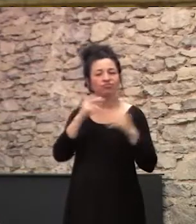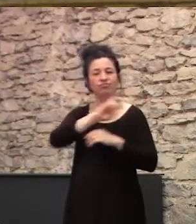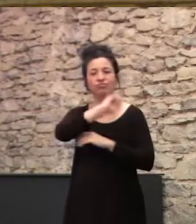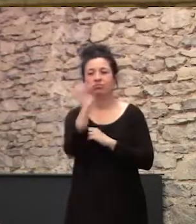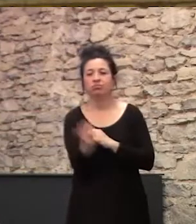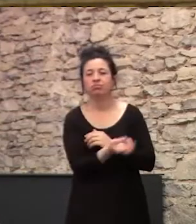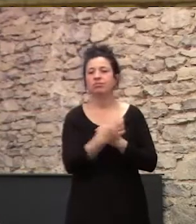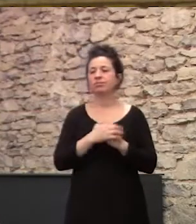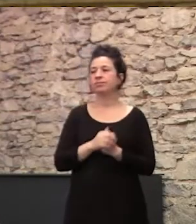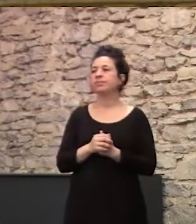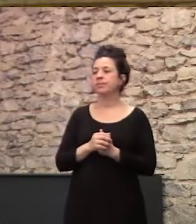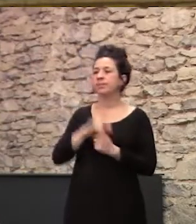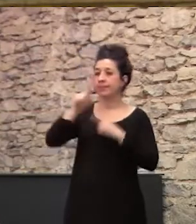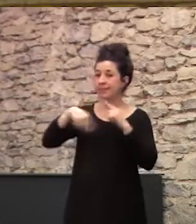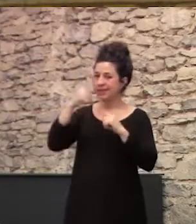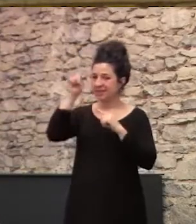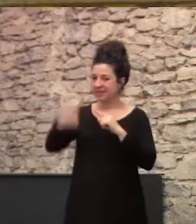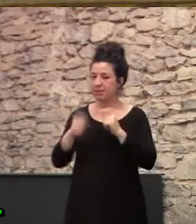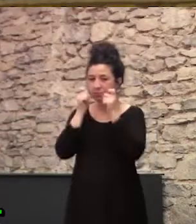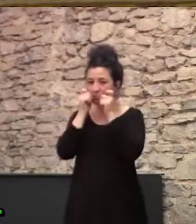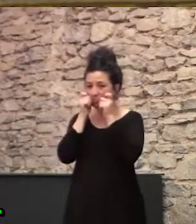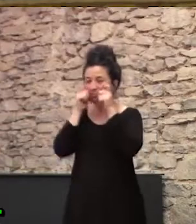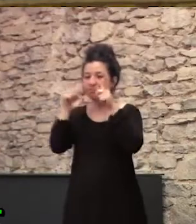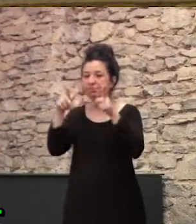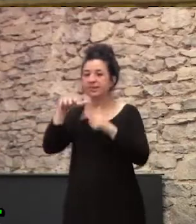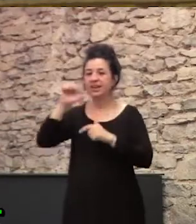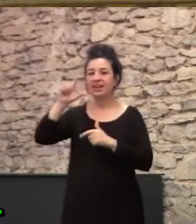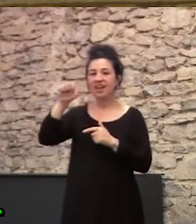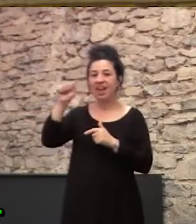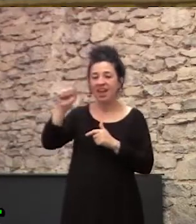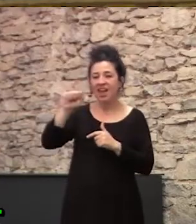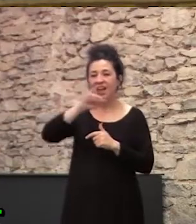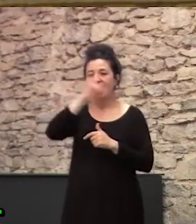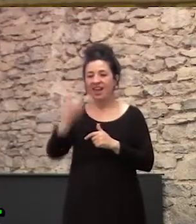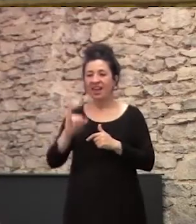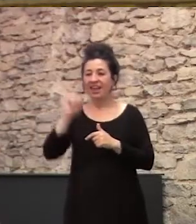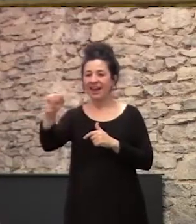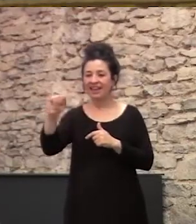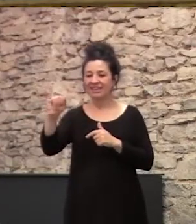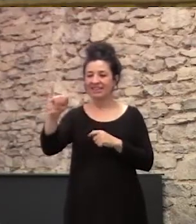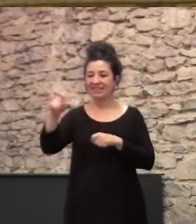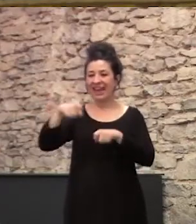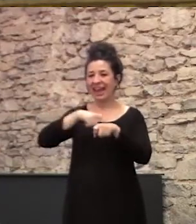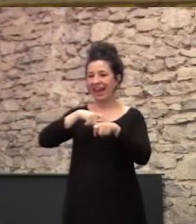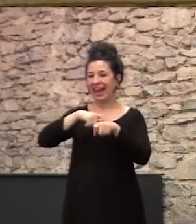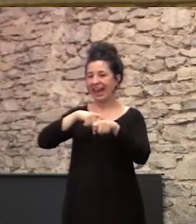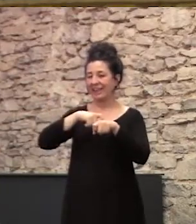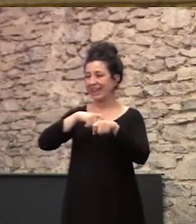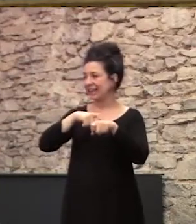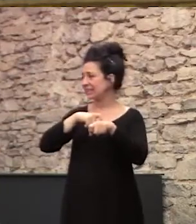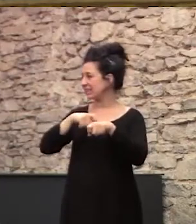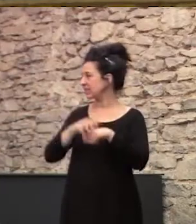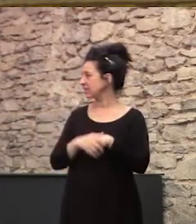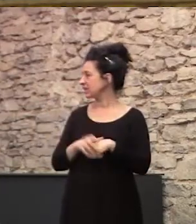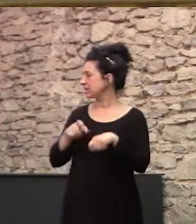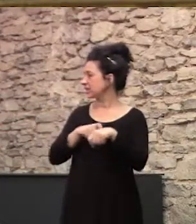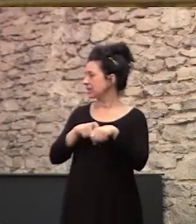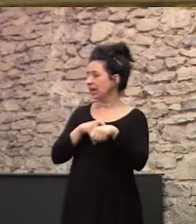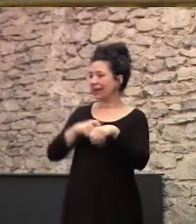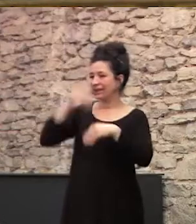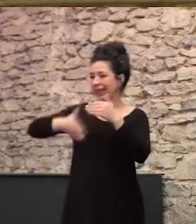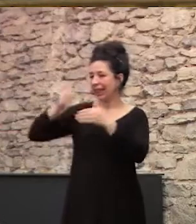bai, gero deskubritu nuen izan zenela ziuzik eta gero karakteren kontua, oza, karakteren muga. Eta esan, alban,